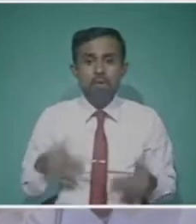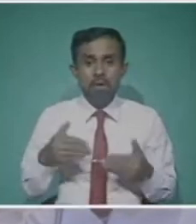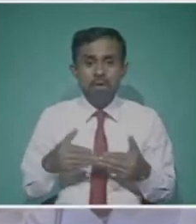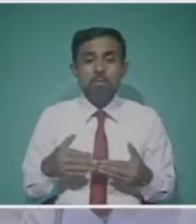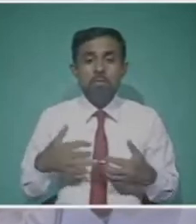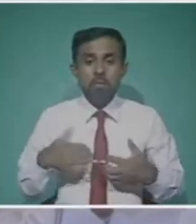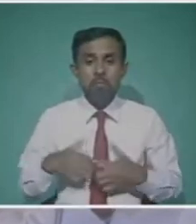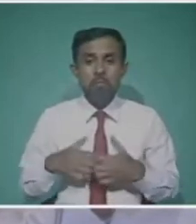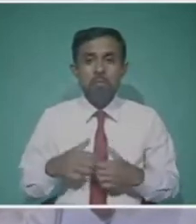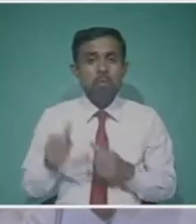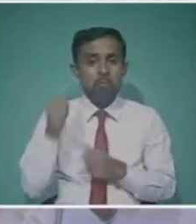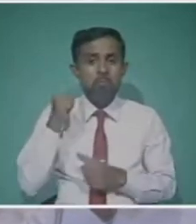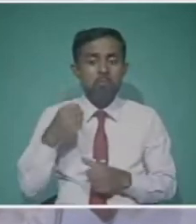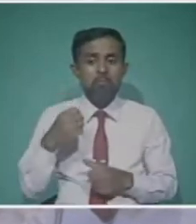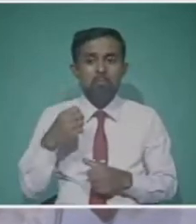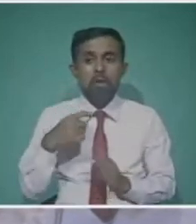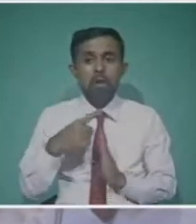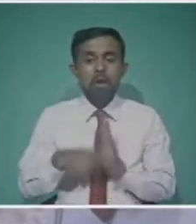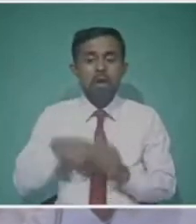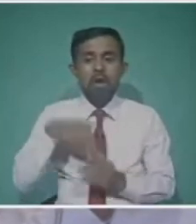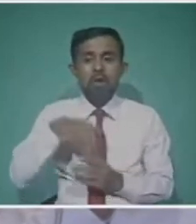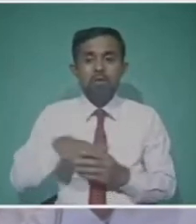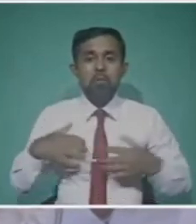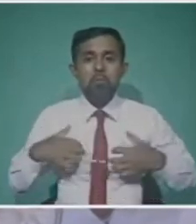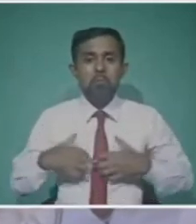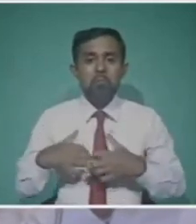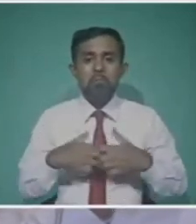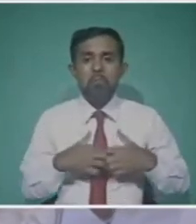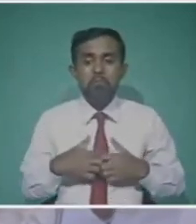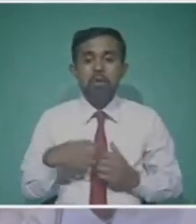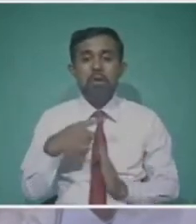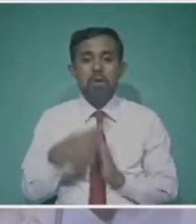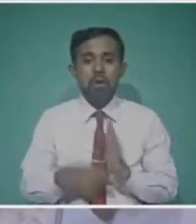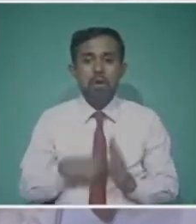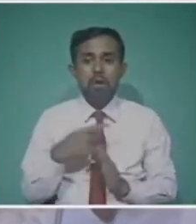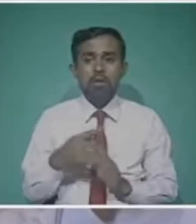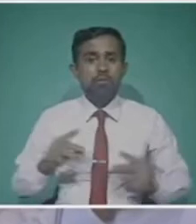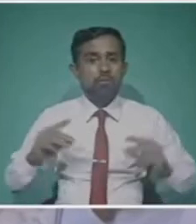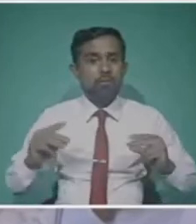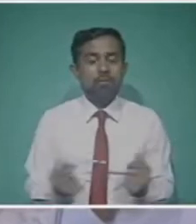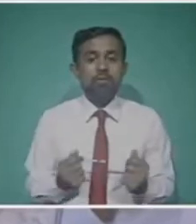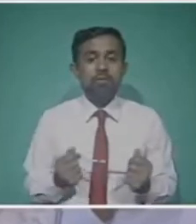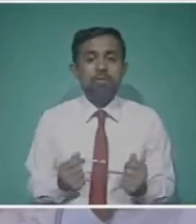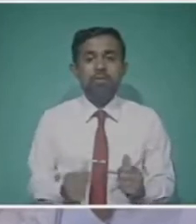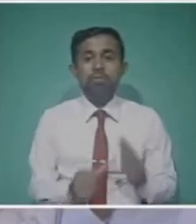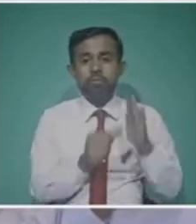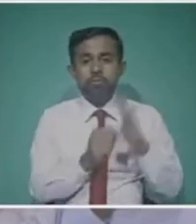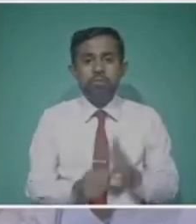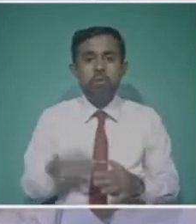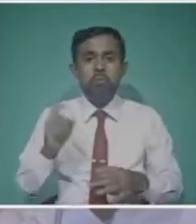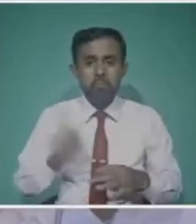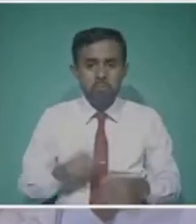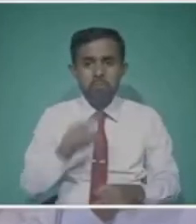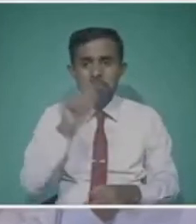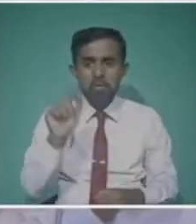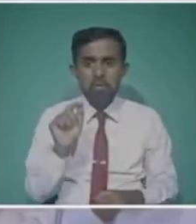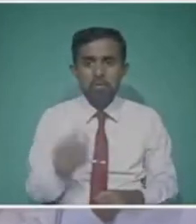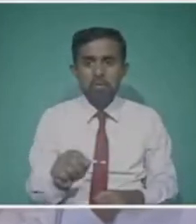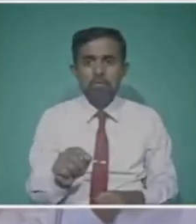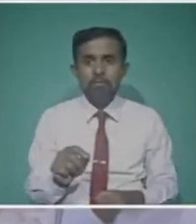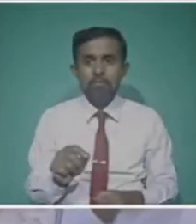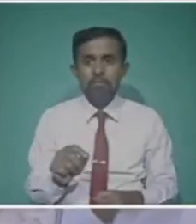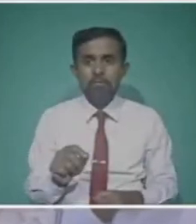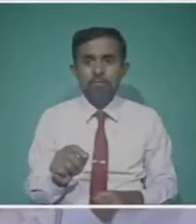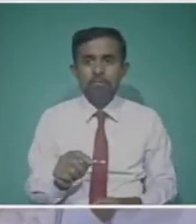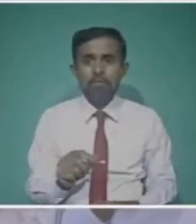වැටිච්ච තත්ත්වයට පහුගිය දවස්වල රට ඇති වෙච්ච තත්ත්වයට මේ රට එකපාරට ඩිෆෝල්ට් කරපු එකත් ප්‍රශ්නයක්ද කියලා පහුගිය දවස්වල කතා වුණා